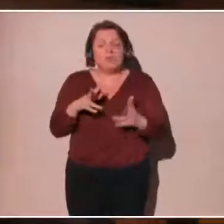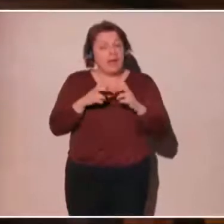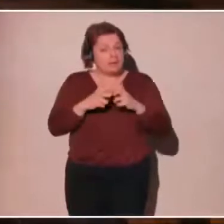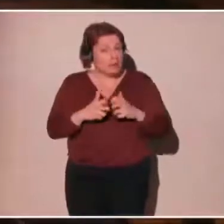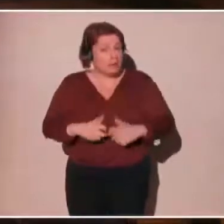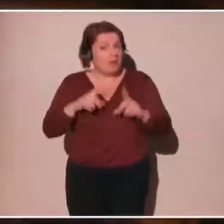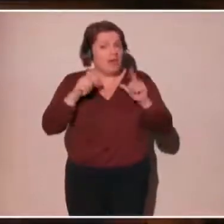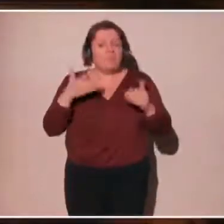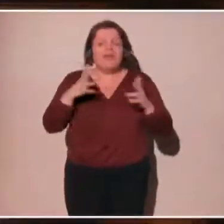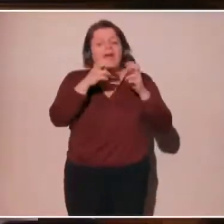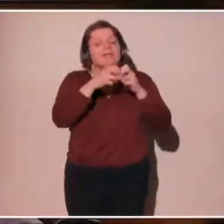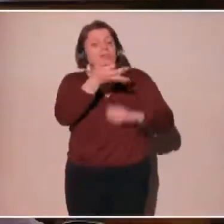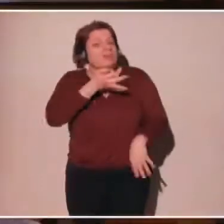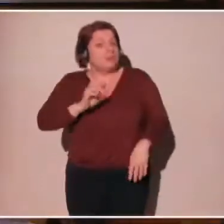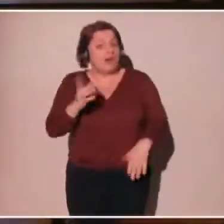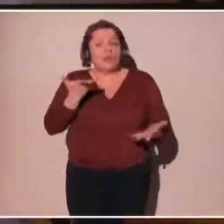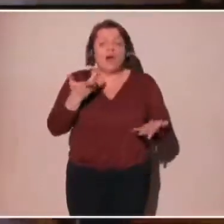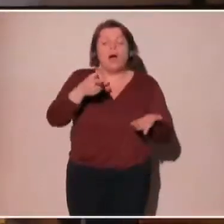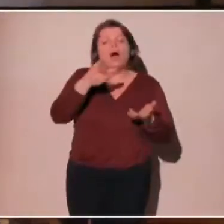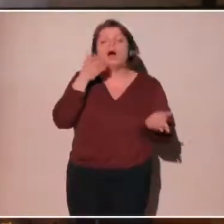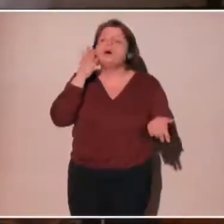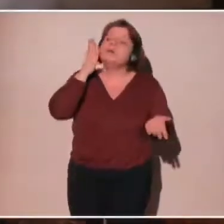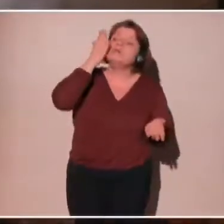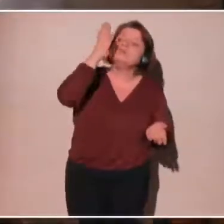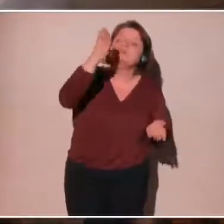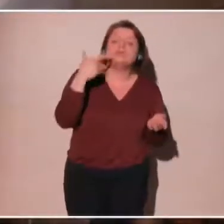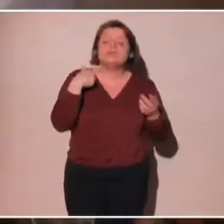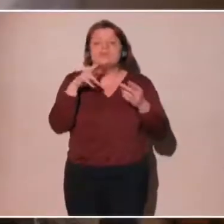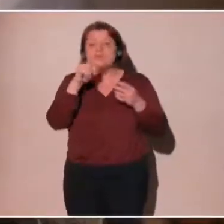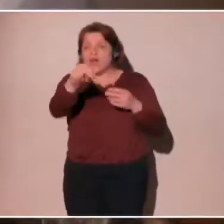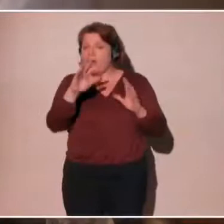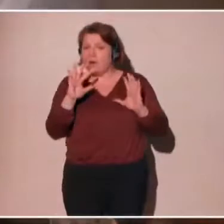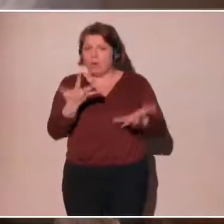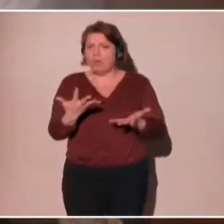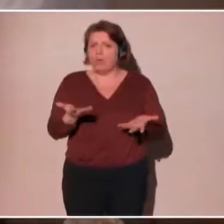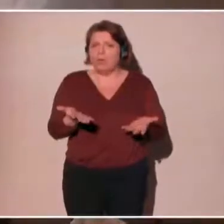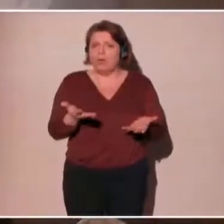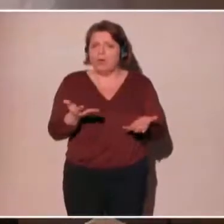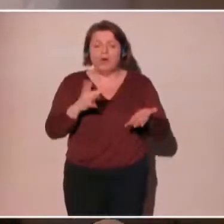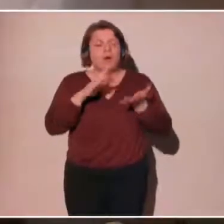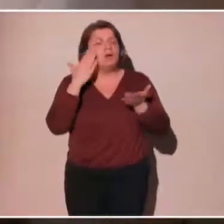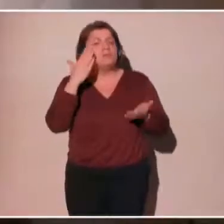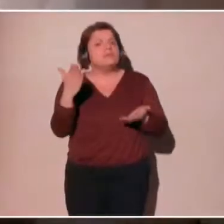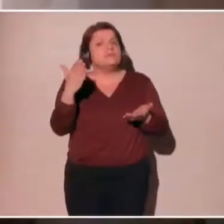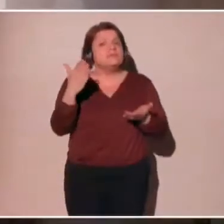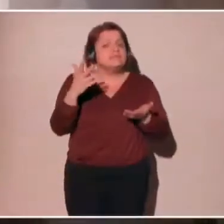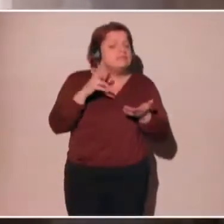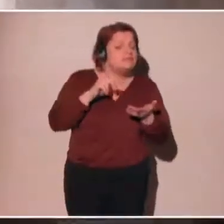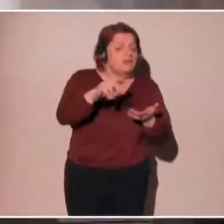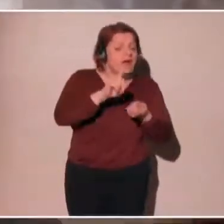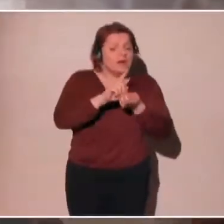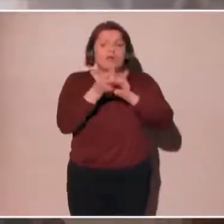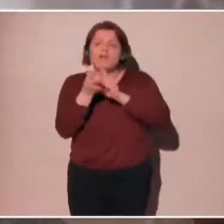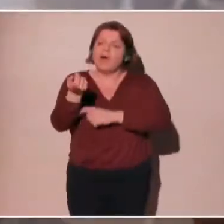par contre, c'est à quoi est-ce que ça va ressembler quand tout cela, ça sera présenté sous forme commerciale et